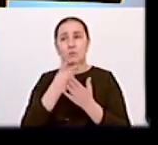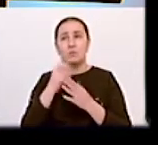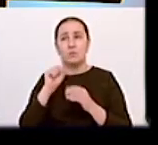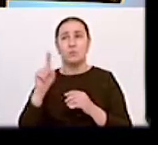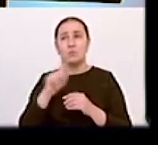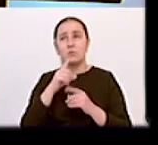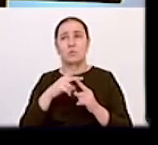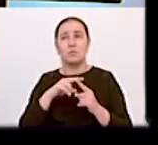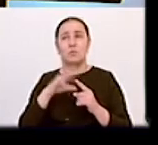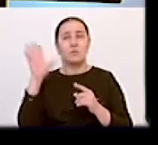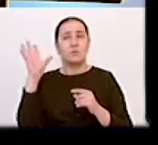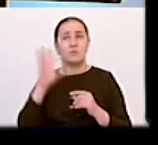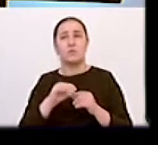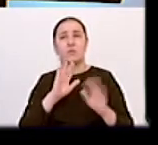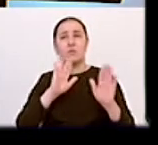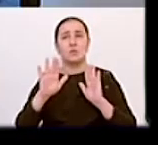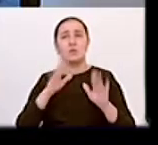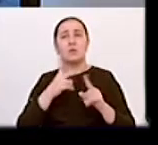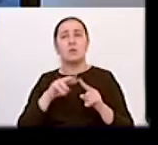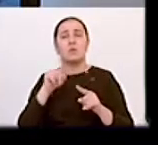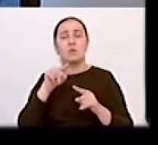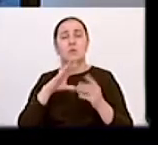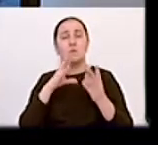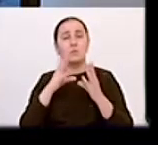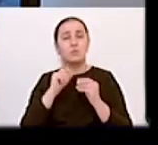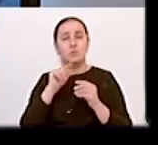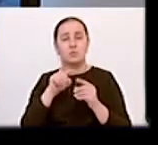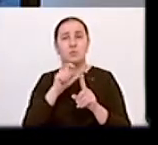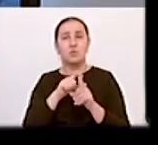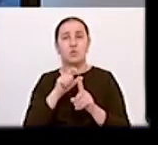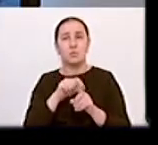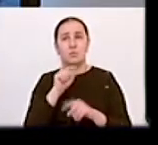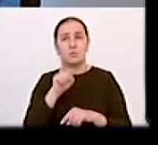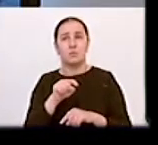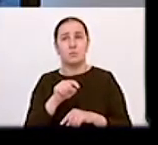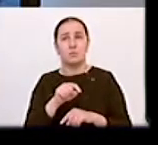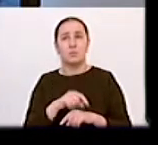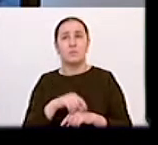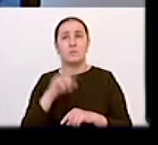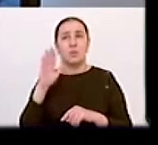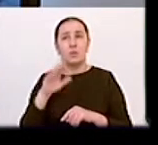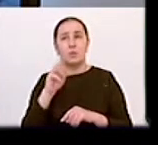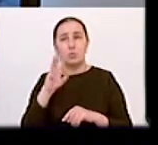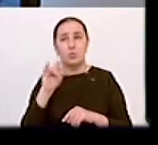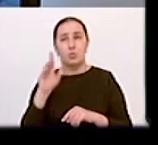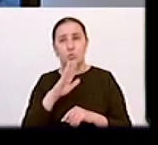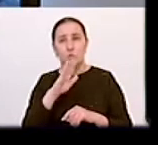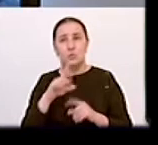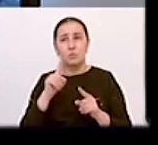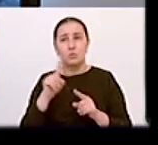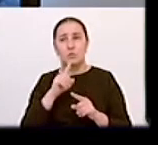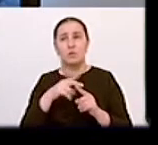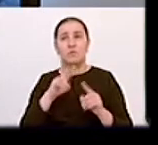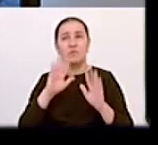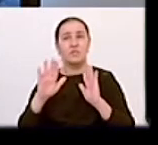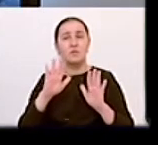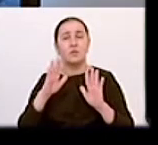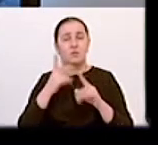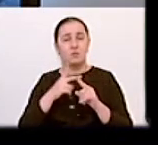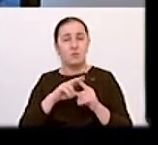на выставках. Где здесь обобщающее слово? Музеи, выставки – это конкретные